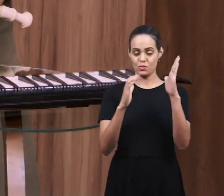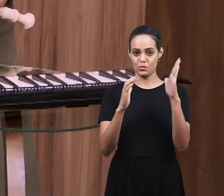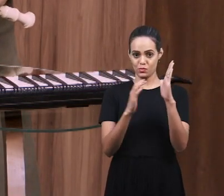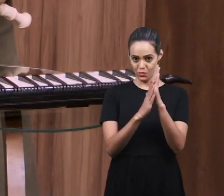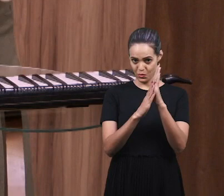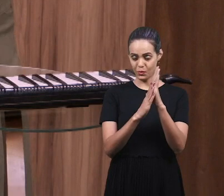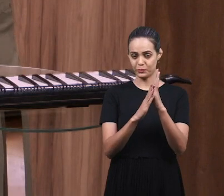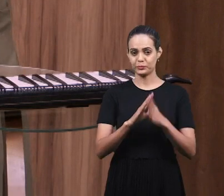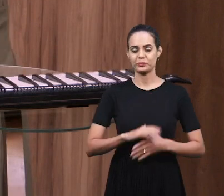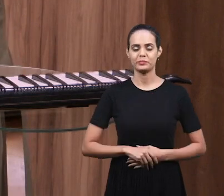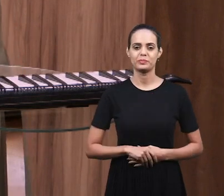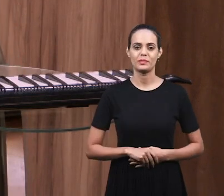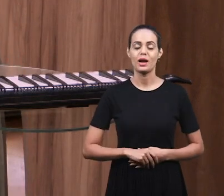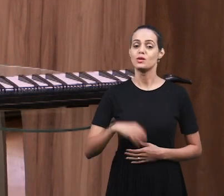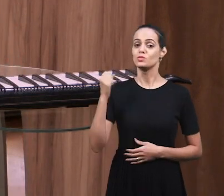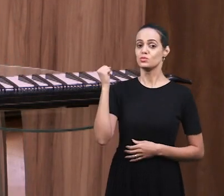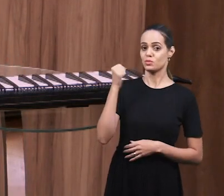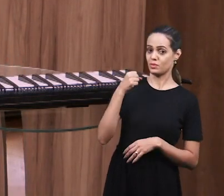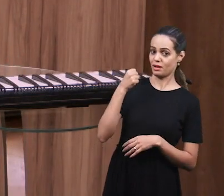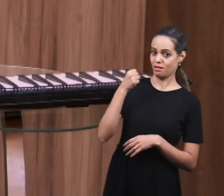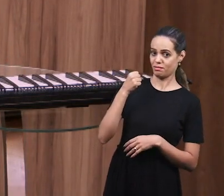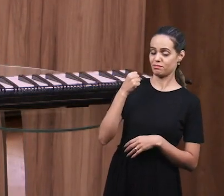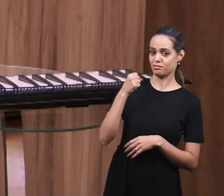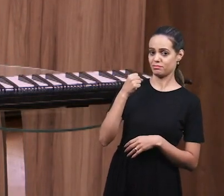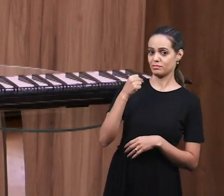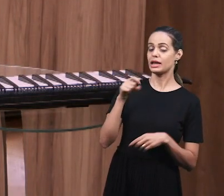de percussion, le chocalho et